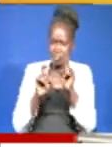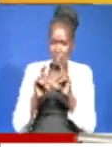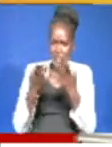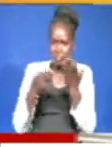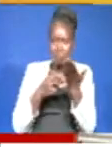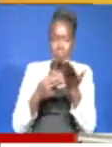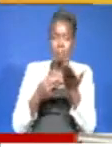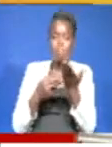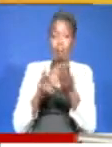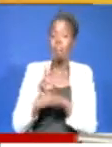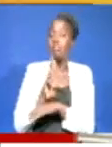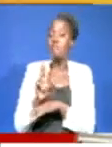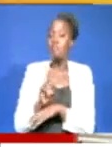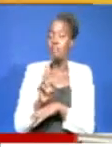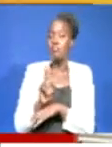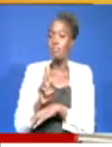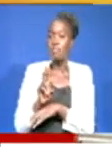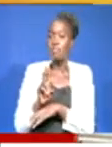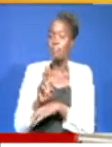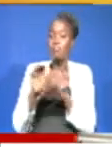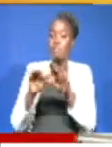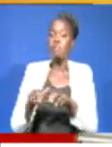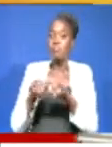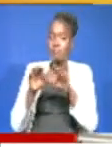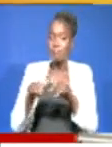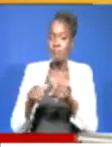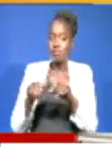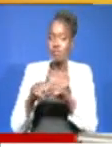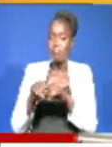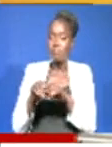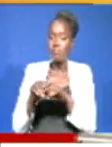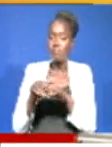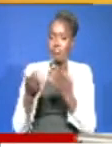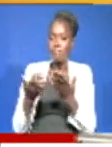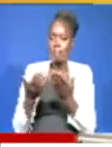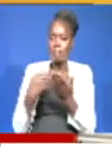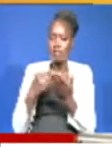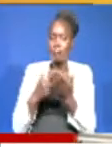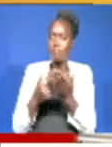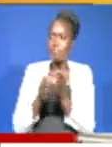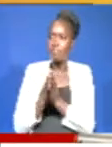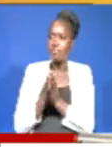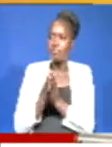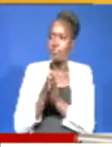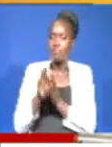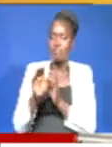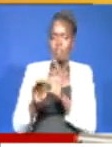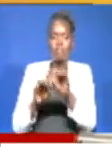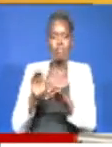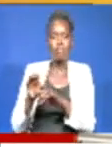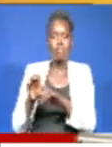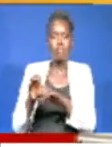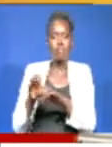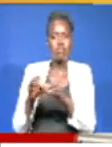teknolojia katika ukulima wetu na ufugaji wetu ili tupambane na hali hii ya tabia